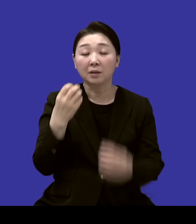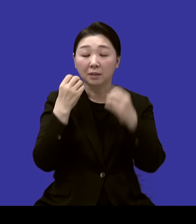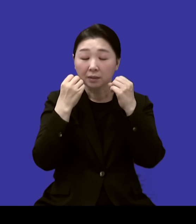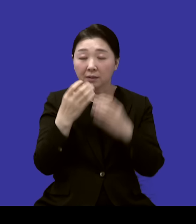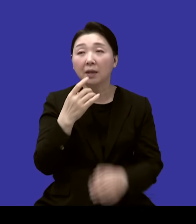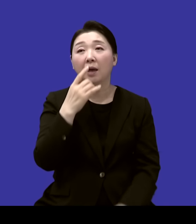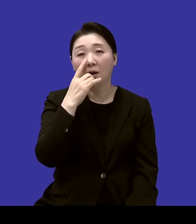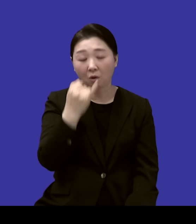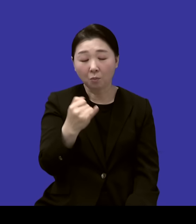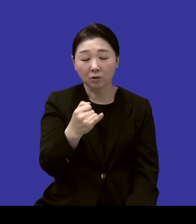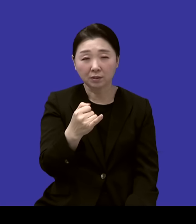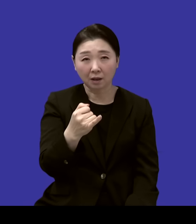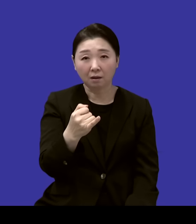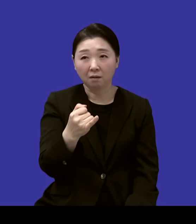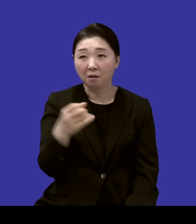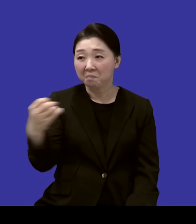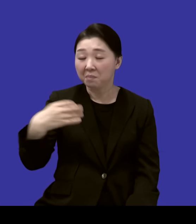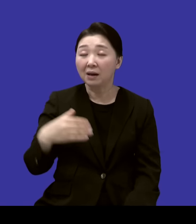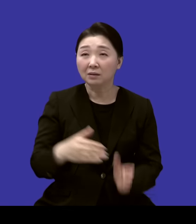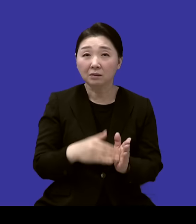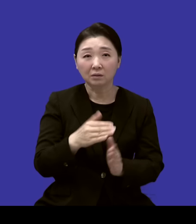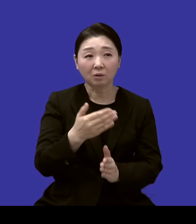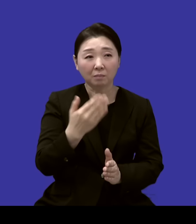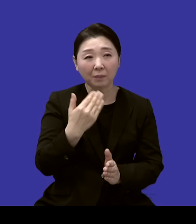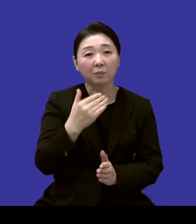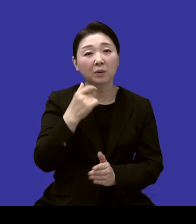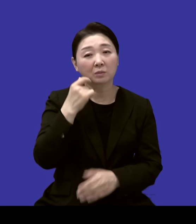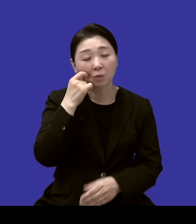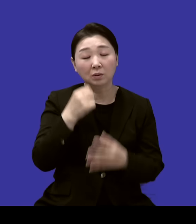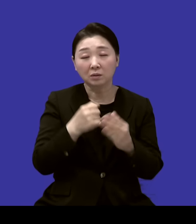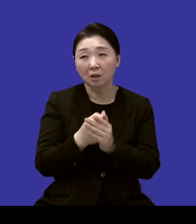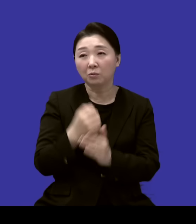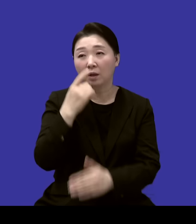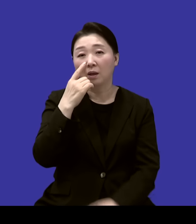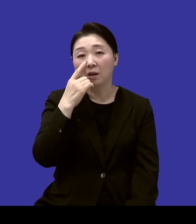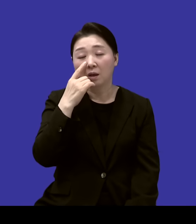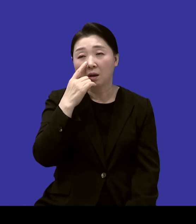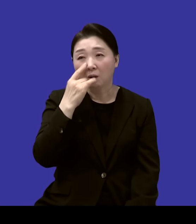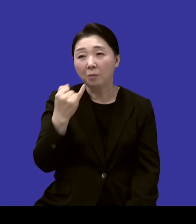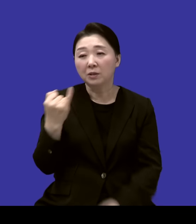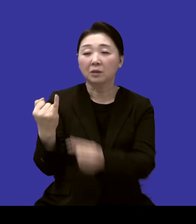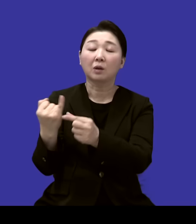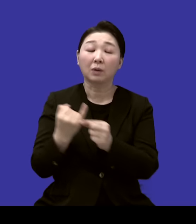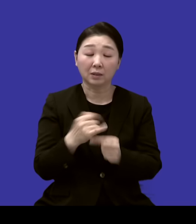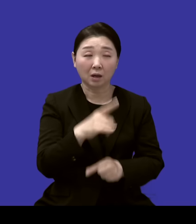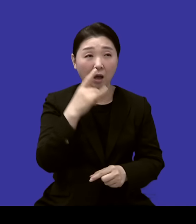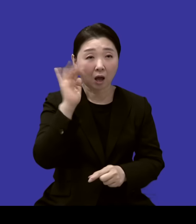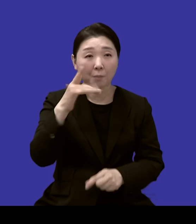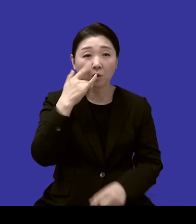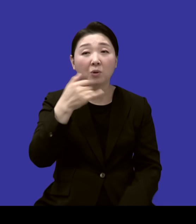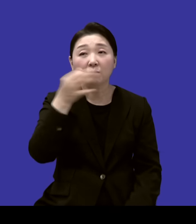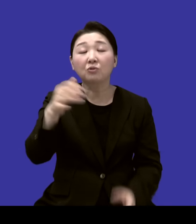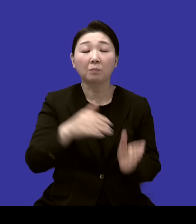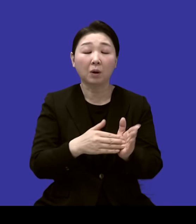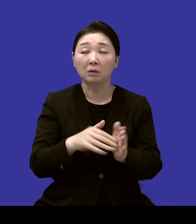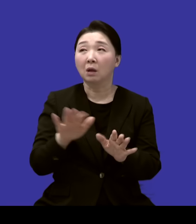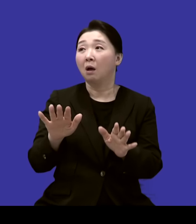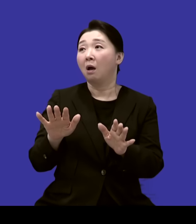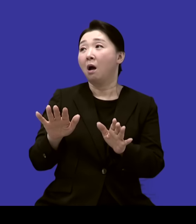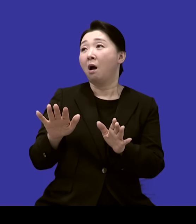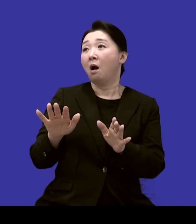어머니다. 너 밥도 못 먹고 하니까 한 분 들어왔다. 어머니라고 불러라. 이렇게 하는 거예요. 저 받아들이기가 너무 힘든